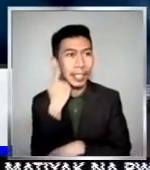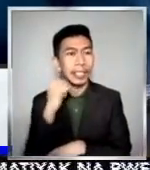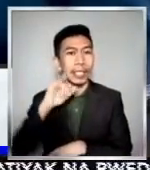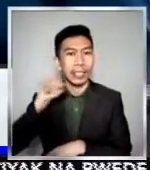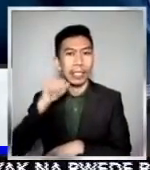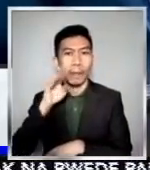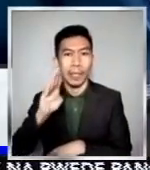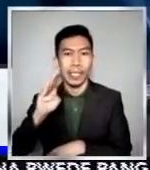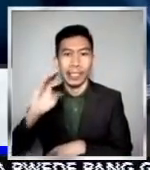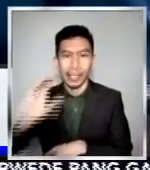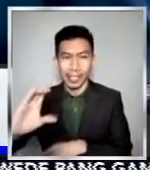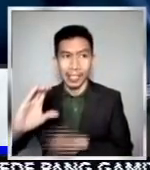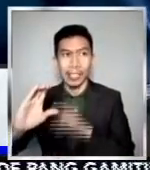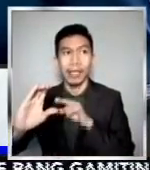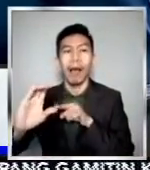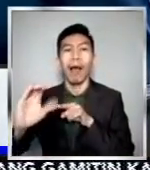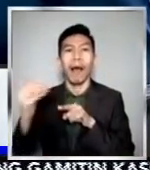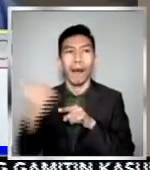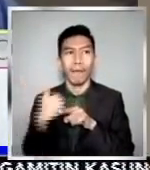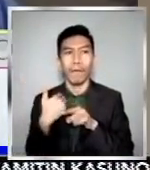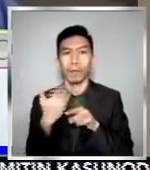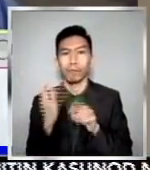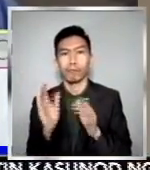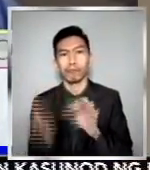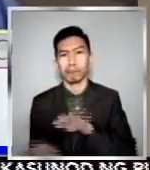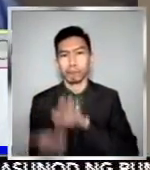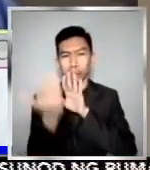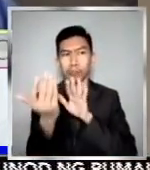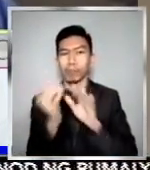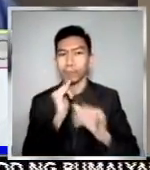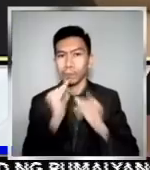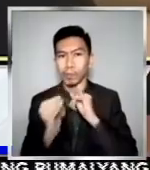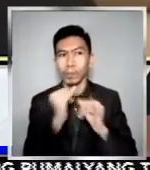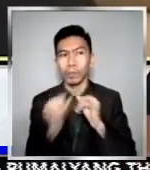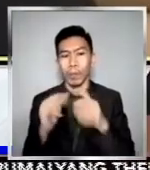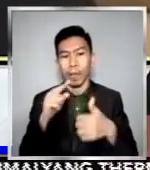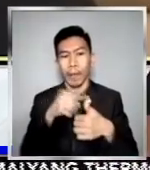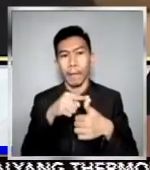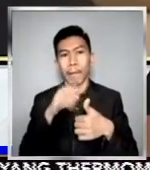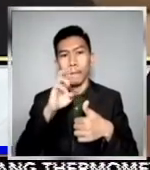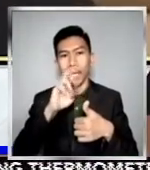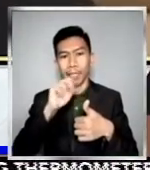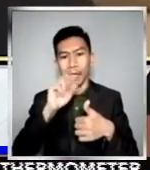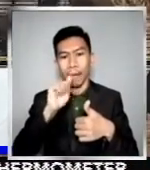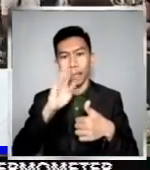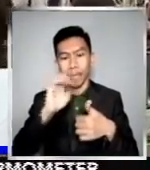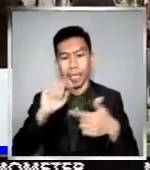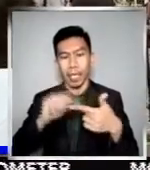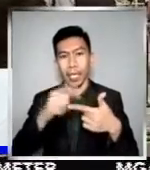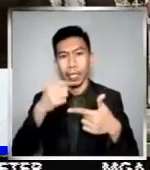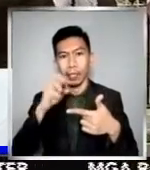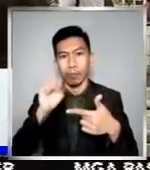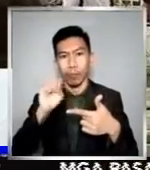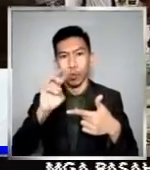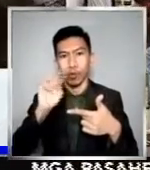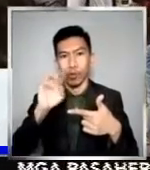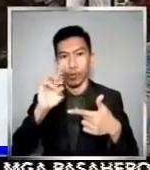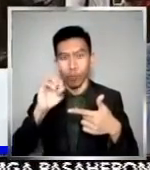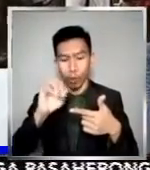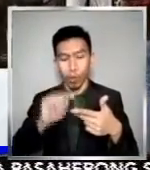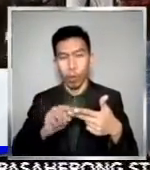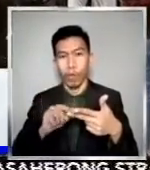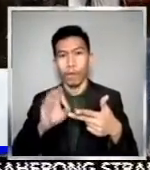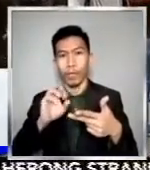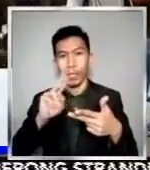Associate Justices Estela Perlas Bernabe, Alexander Gesmundo at Ramon Paul Hernando. Ilan sa mga kakaharapin